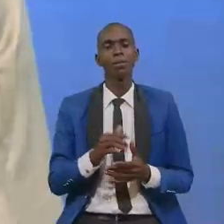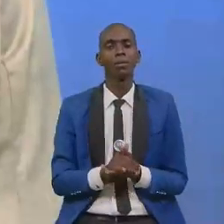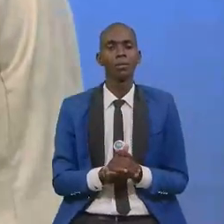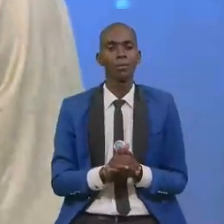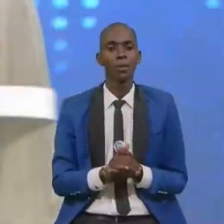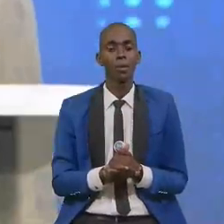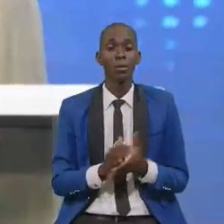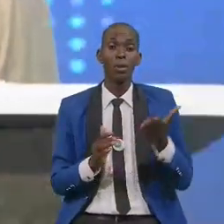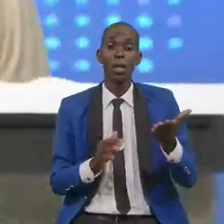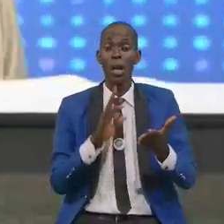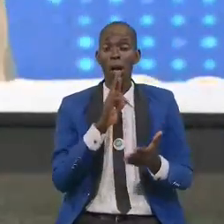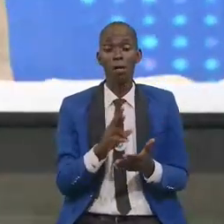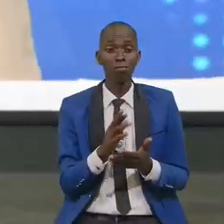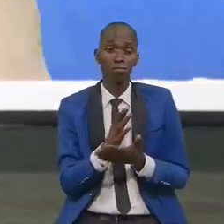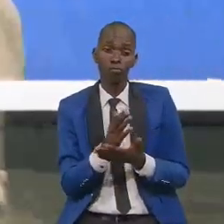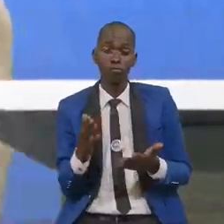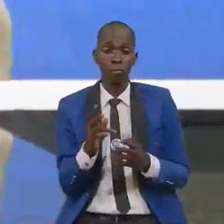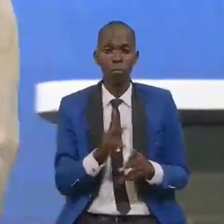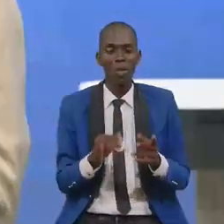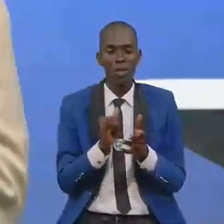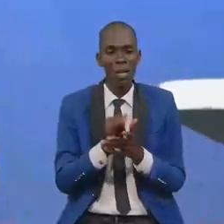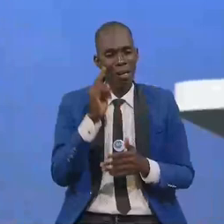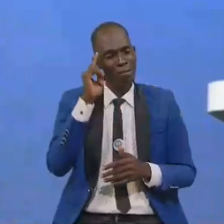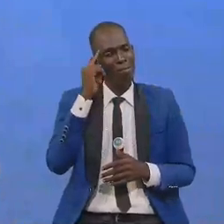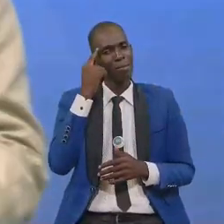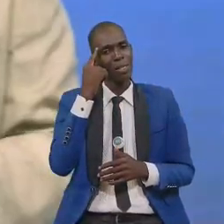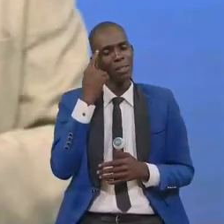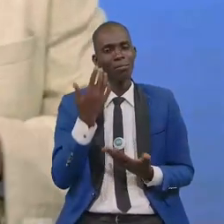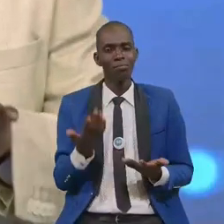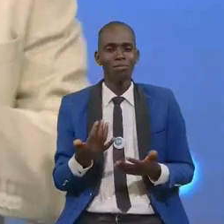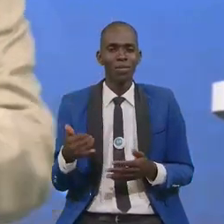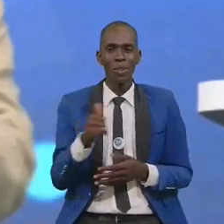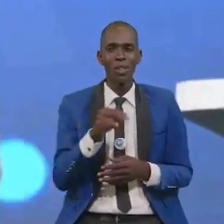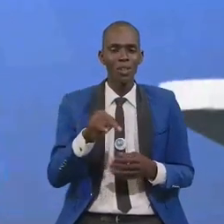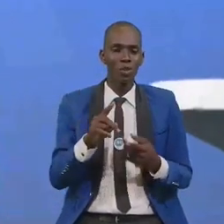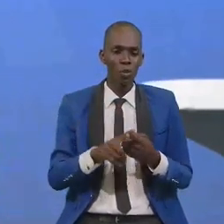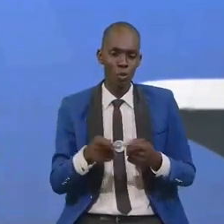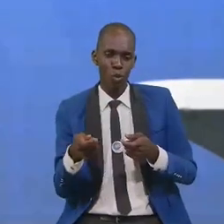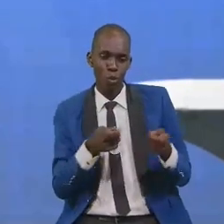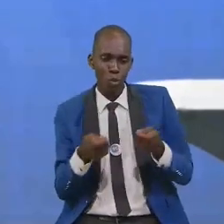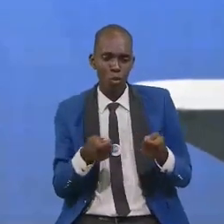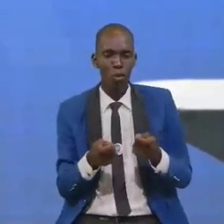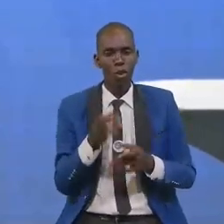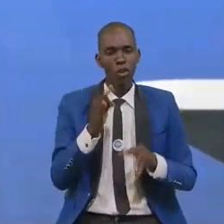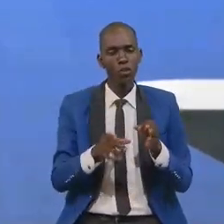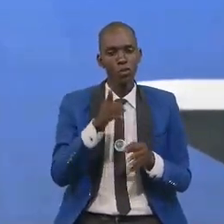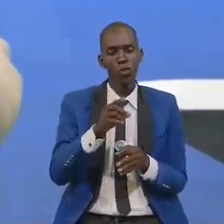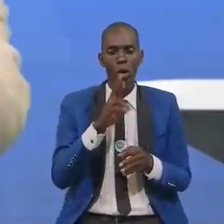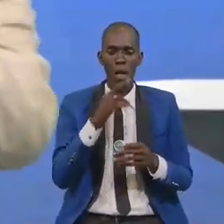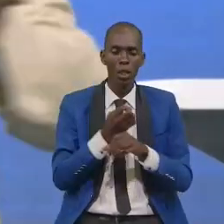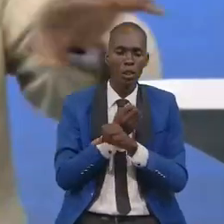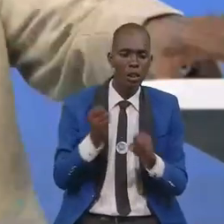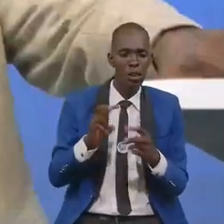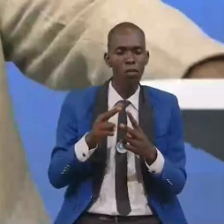il y a des gens qui pensent qui peuvent contrôler que ton salut ou pas